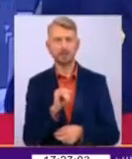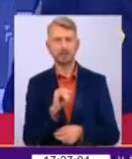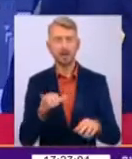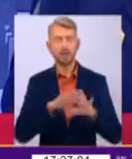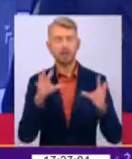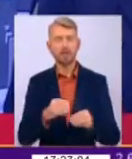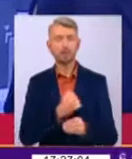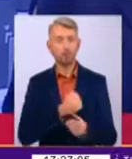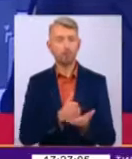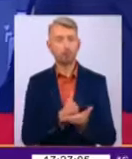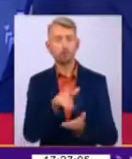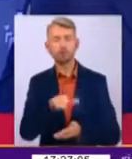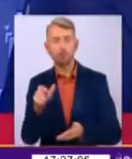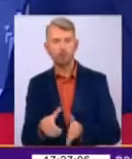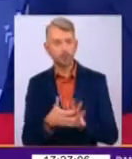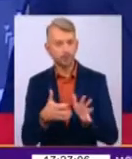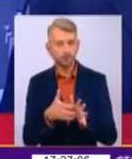взагалі військовослужбовців, як були